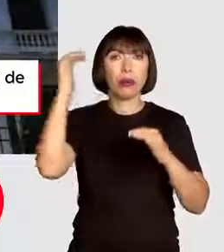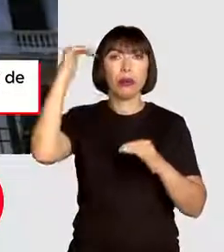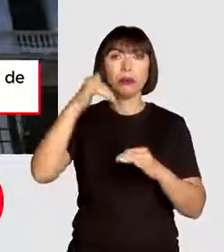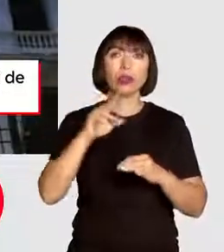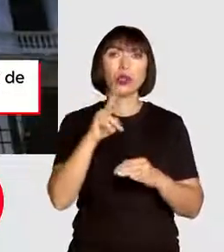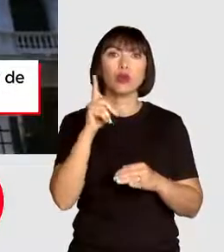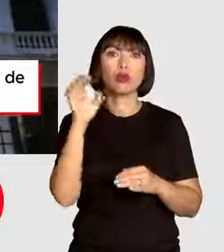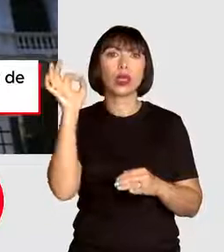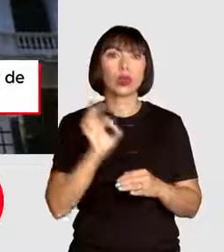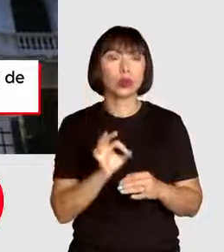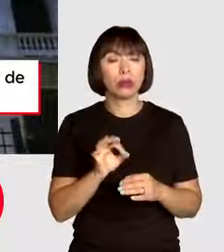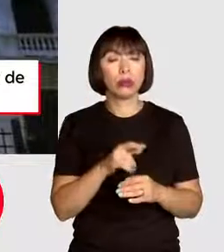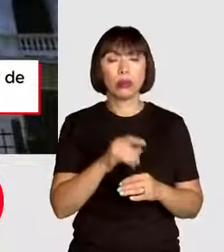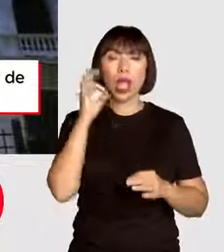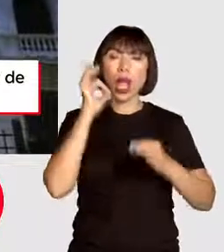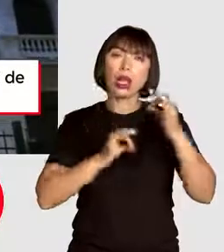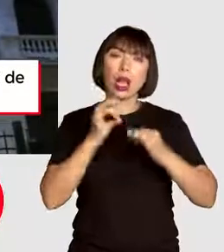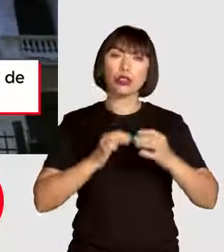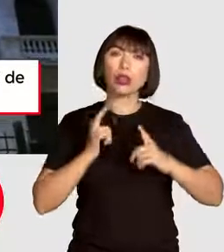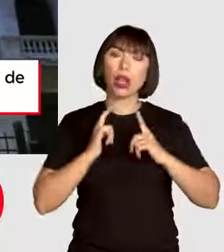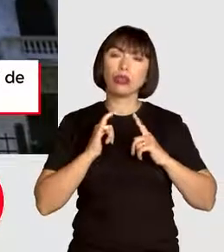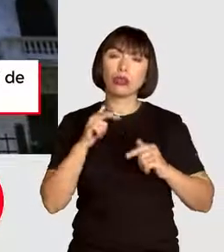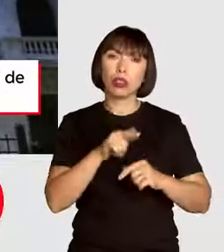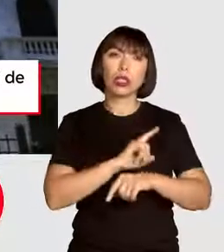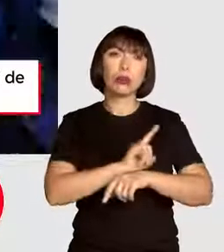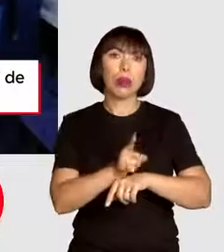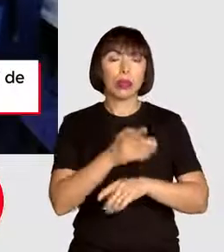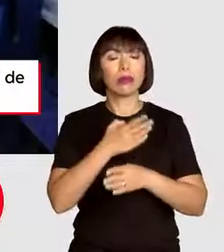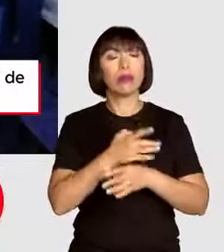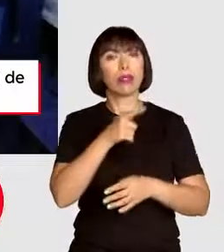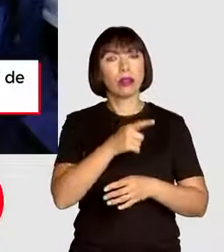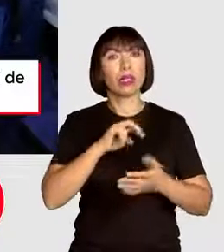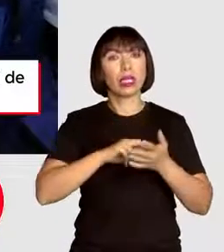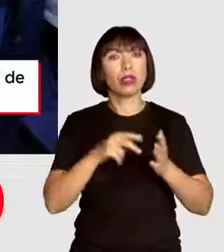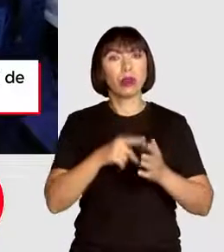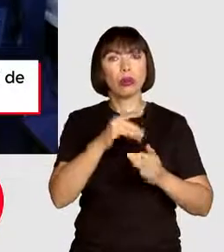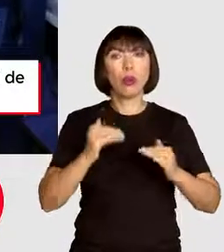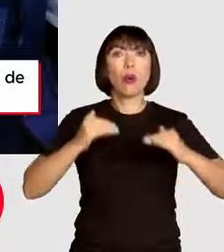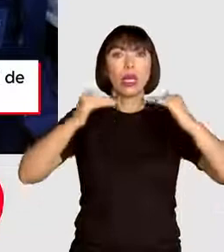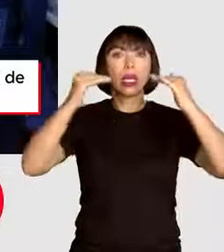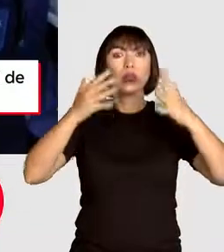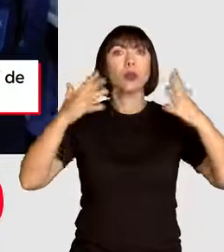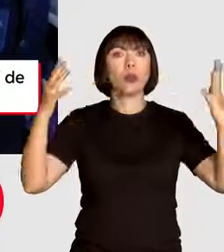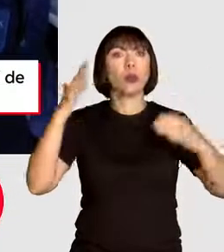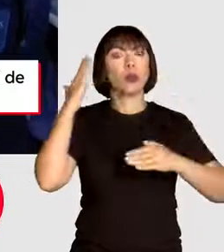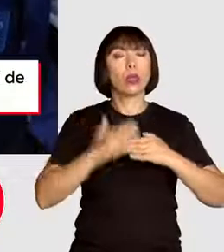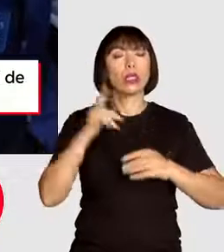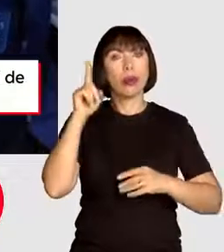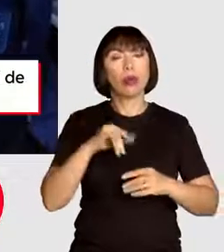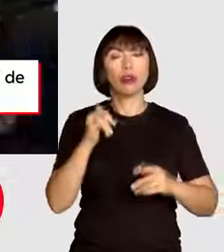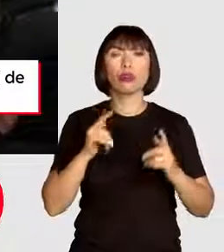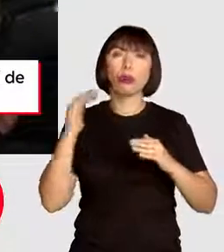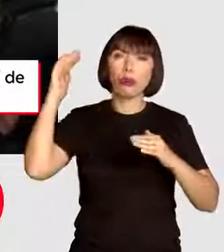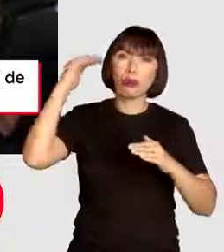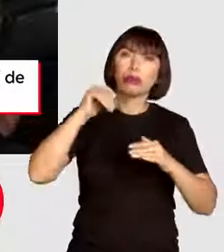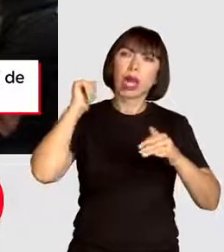21% analiștii aștepta au acest moment companiile din tehnologie au crescut mult în ultima lună și au doborât